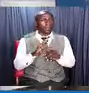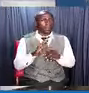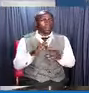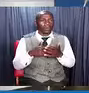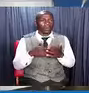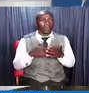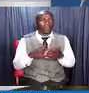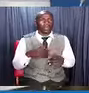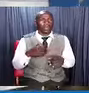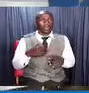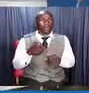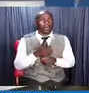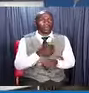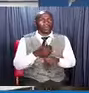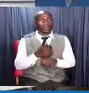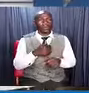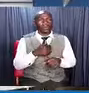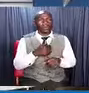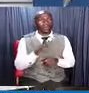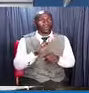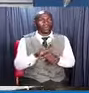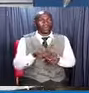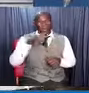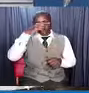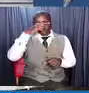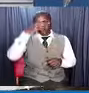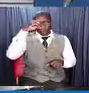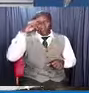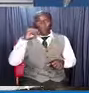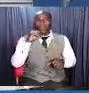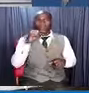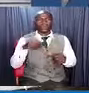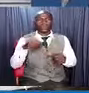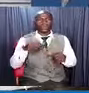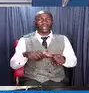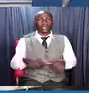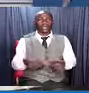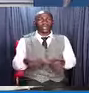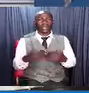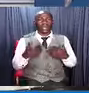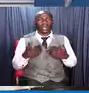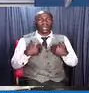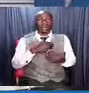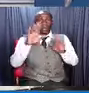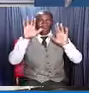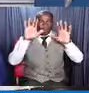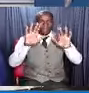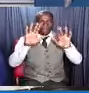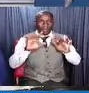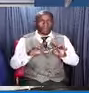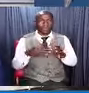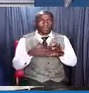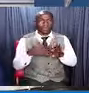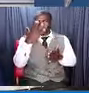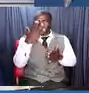so many. Na kulaumika kwa mengi. And being blamed. Maana uliishi mtu usiye hurumia wanyonge. Because you don't Panini? Have mercy. Why? Why? Kwa